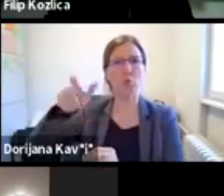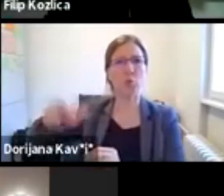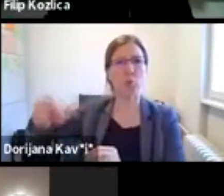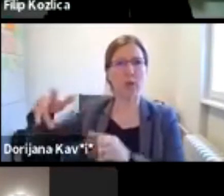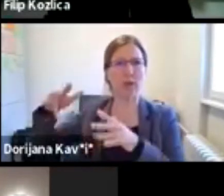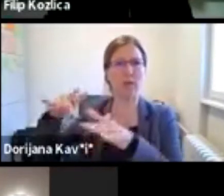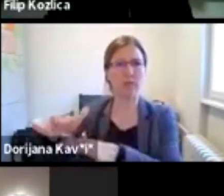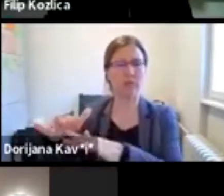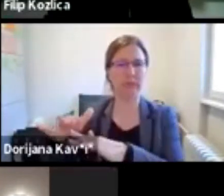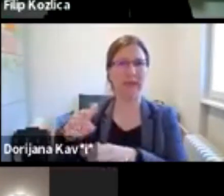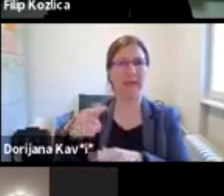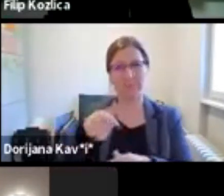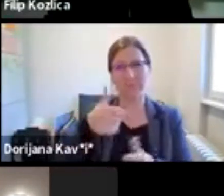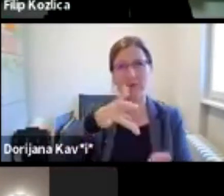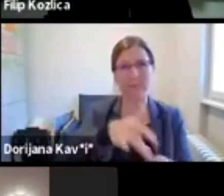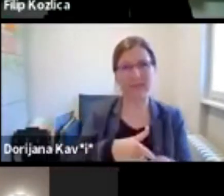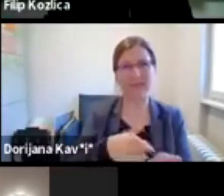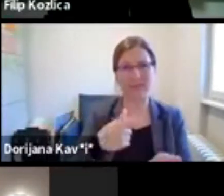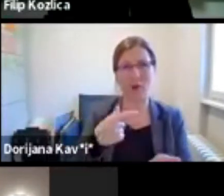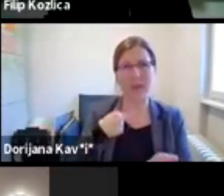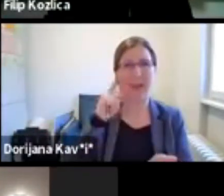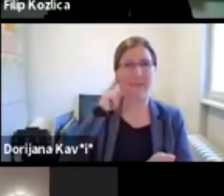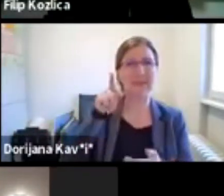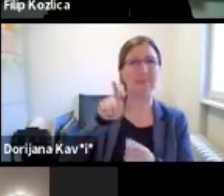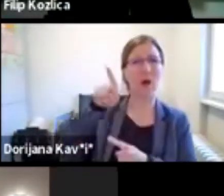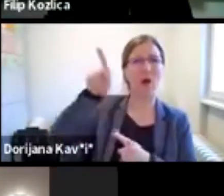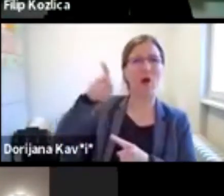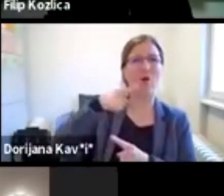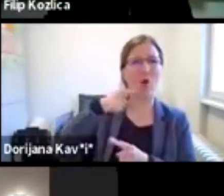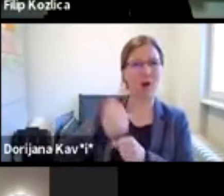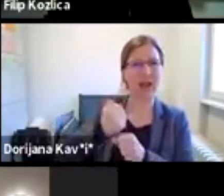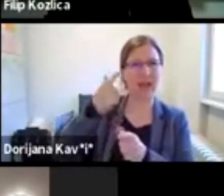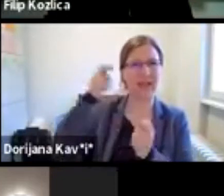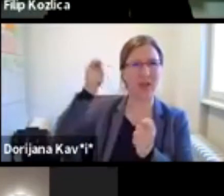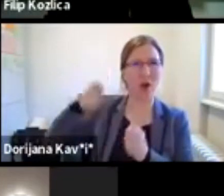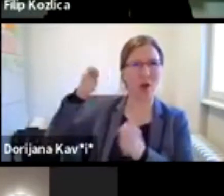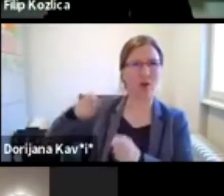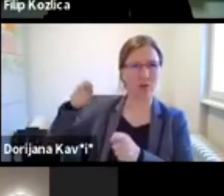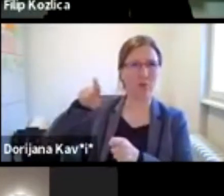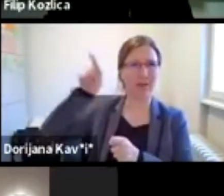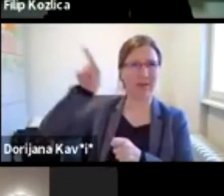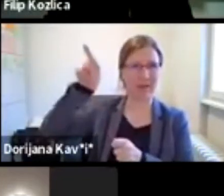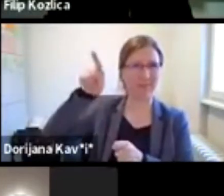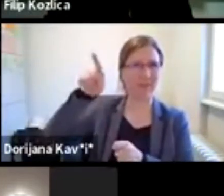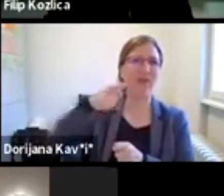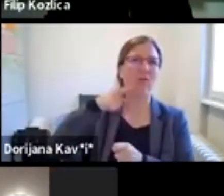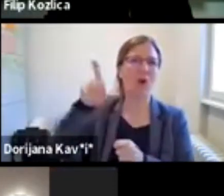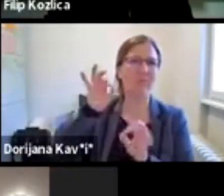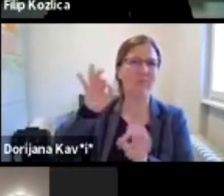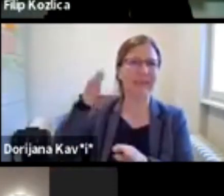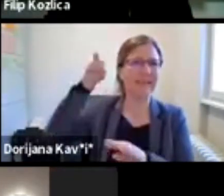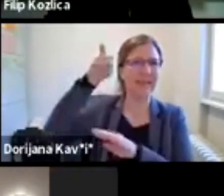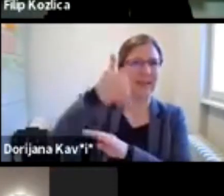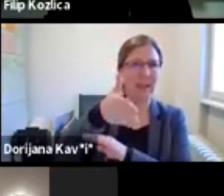neke nadležne koji donose nekakve odluke koje direktno zadiru i ove osobe o